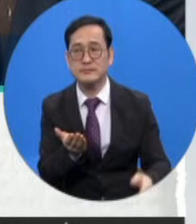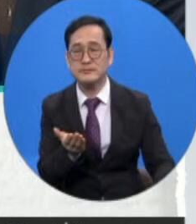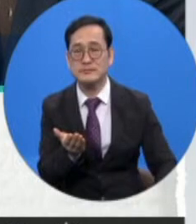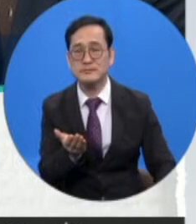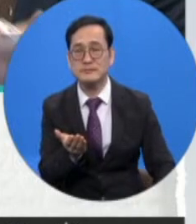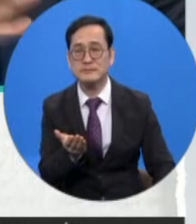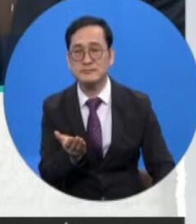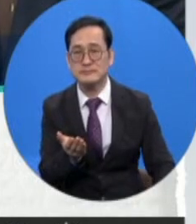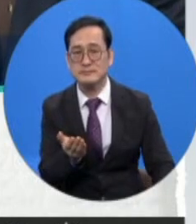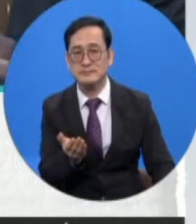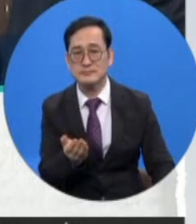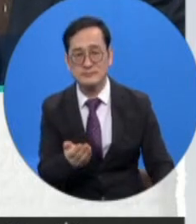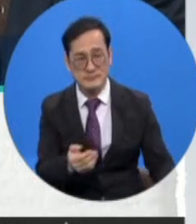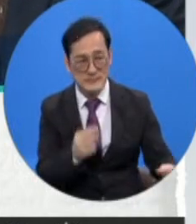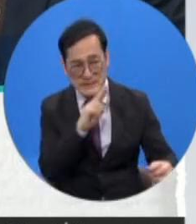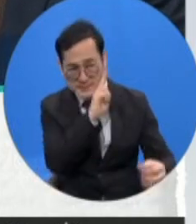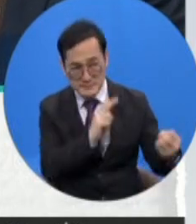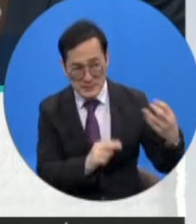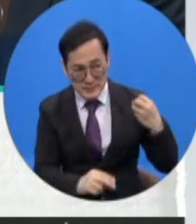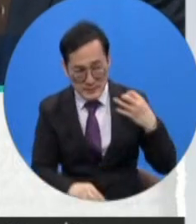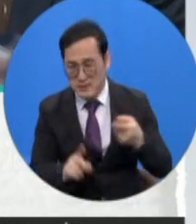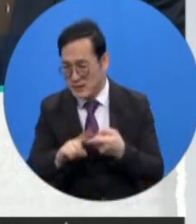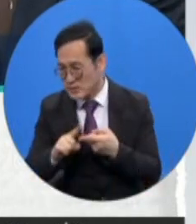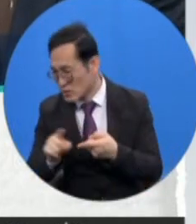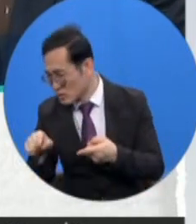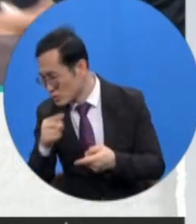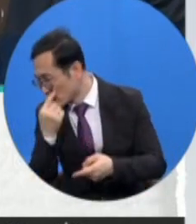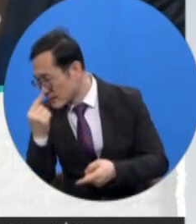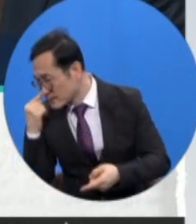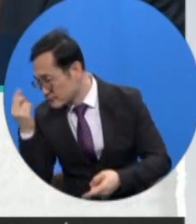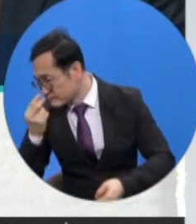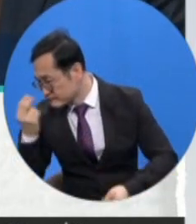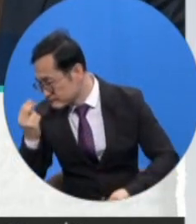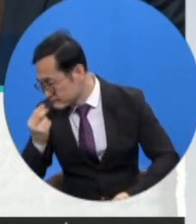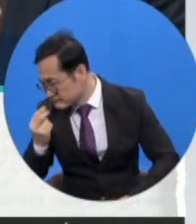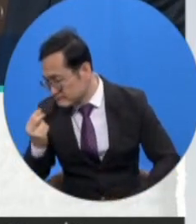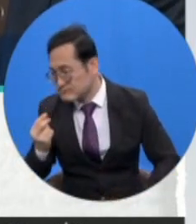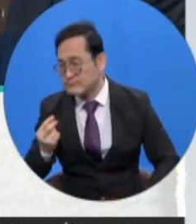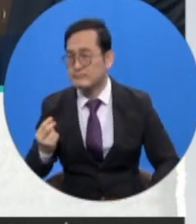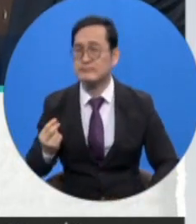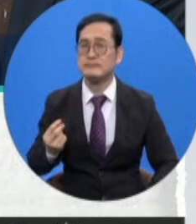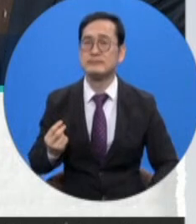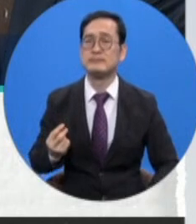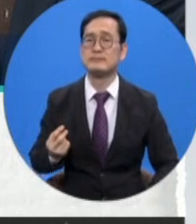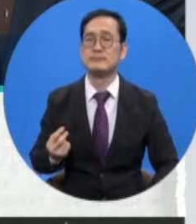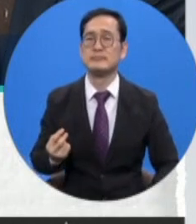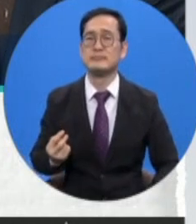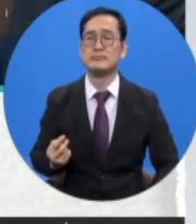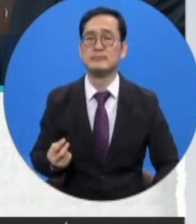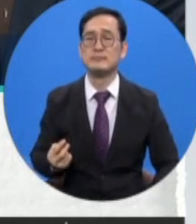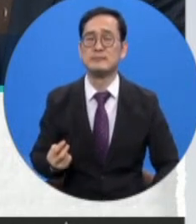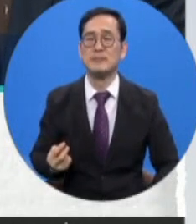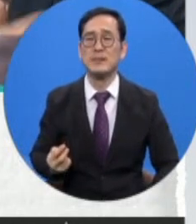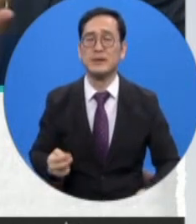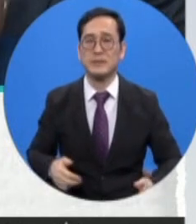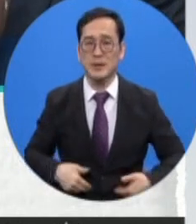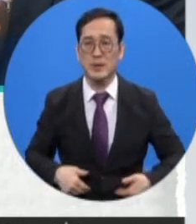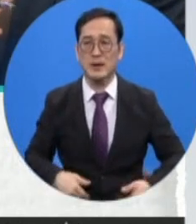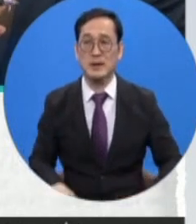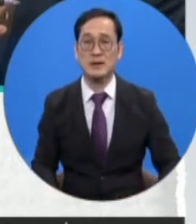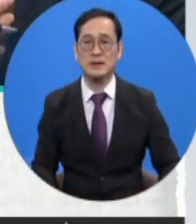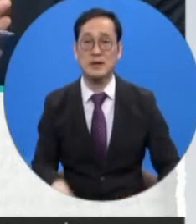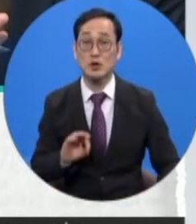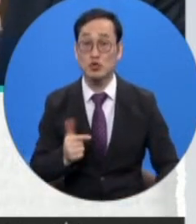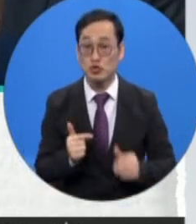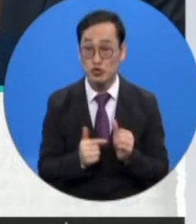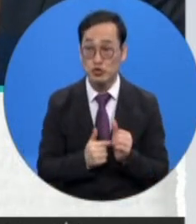거기 특히나 또 지금처럼 기억이 나지 않는다. 그리고 기억 뒤에 숨을 수도 없는 겁니다. 그런 점에서 조금 전에 윤석열 후보가 내가 내용을